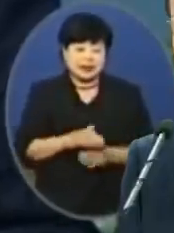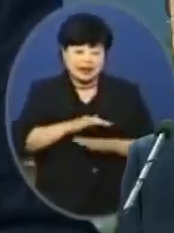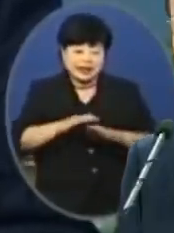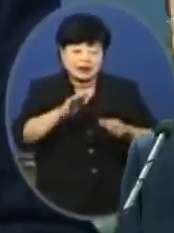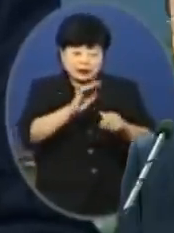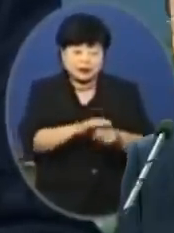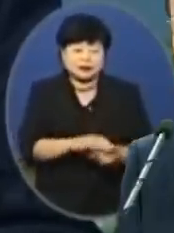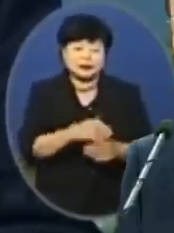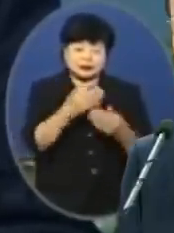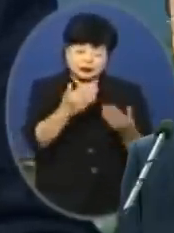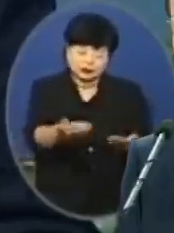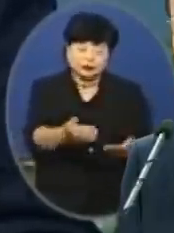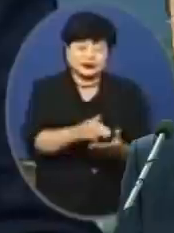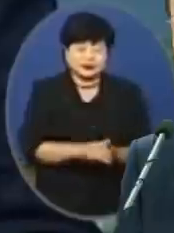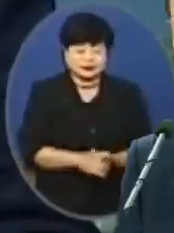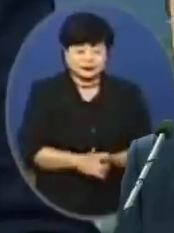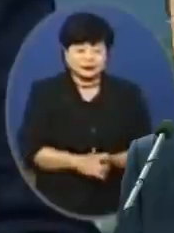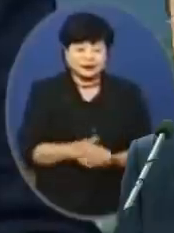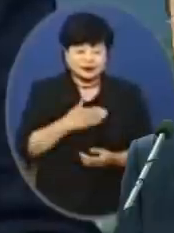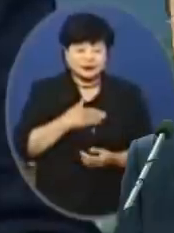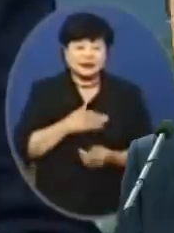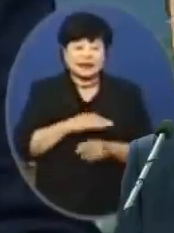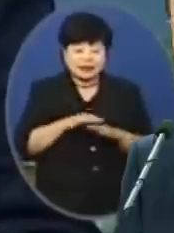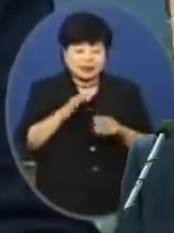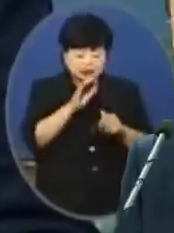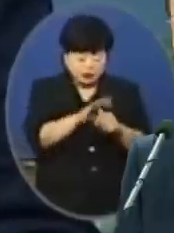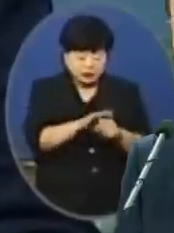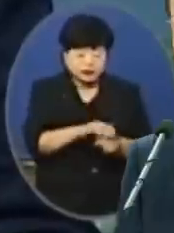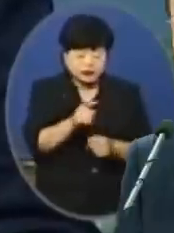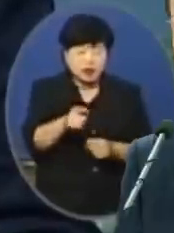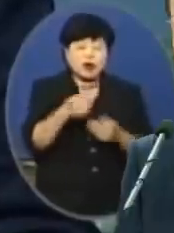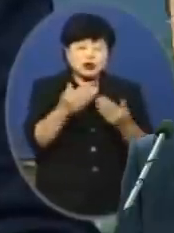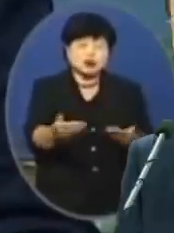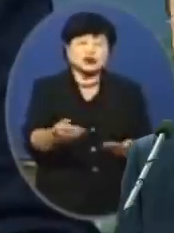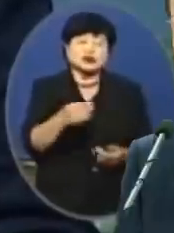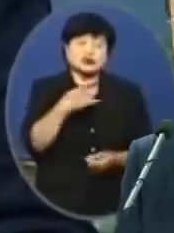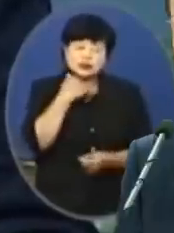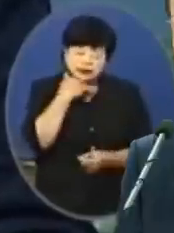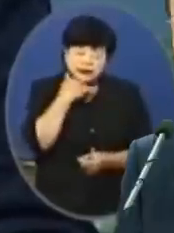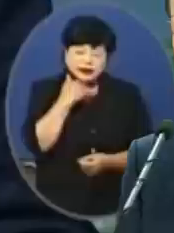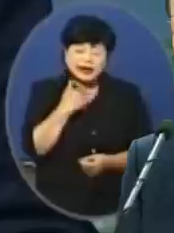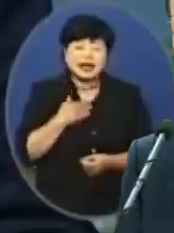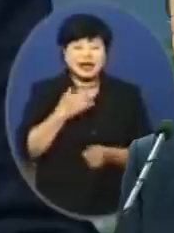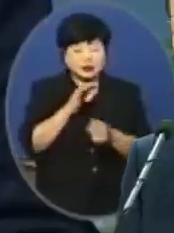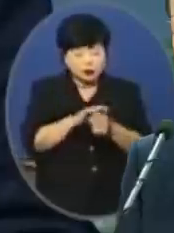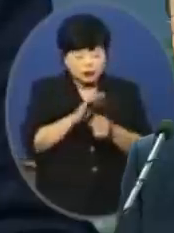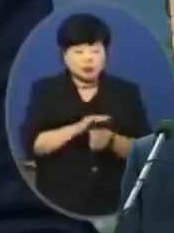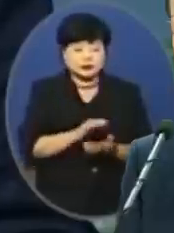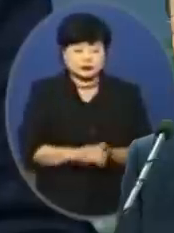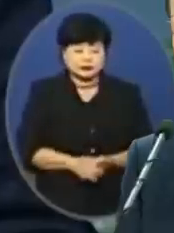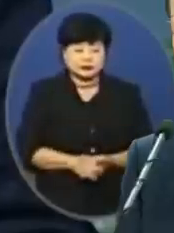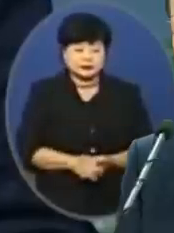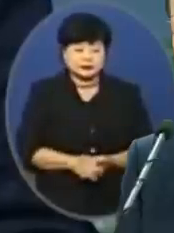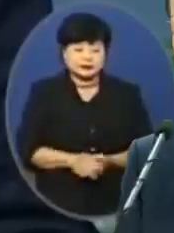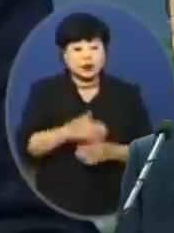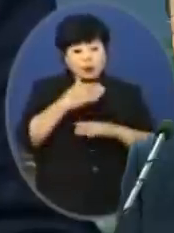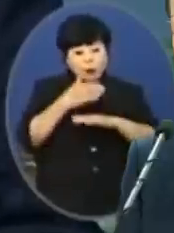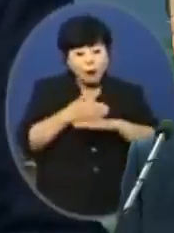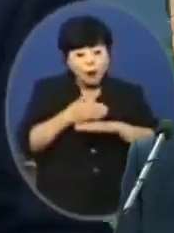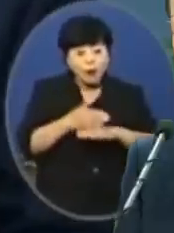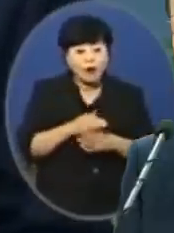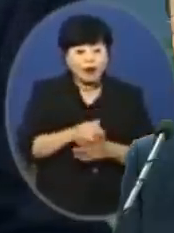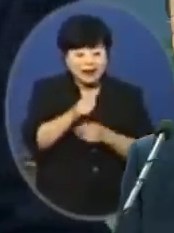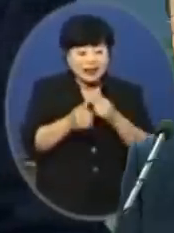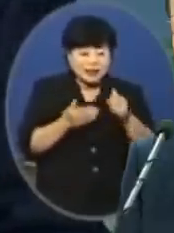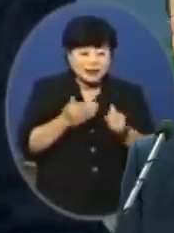테니까 쉬어라. 내가 다 해결해 줄 테니까 너는 쉬고 있으면 내가 일 다 해주니까 얼마나 고맙습니까?